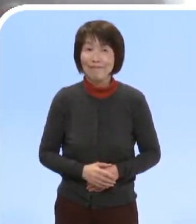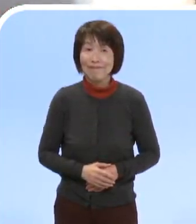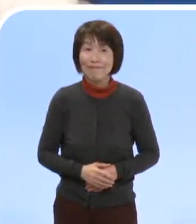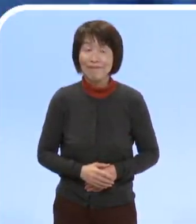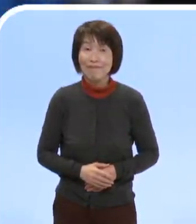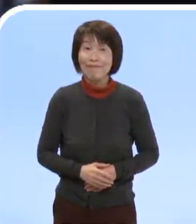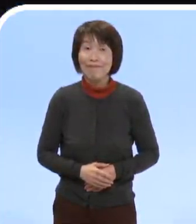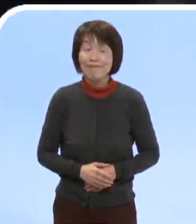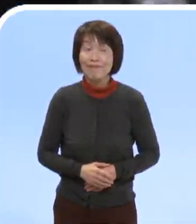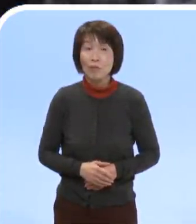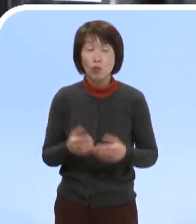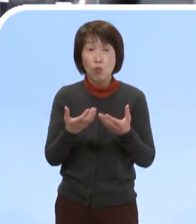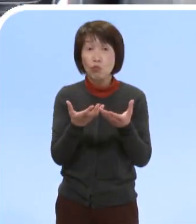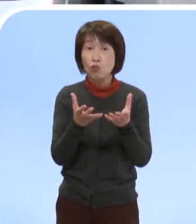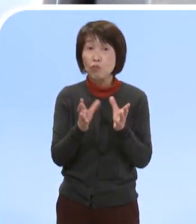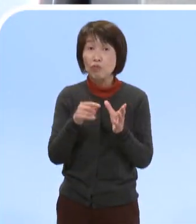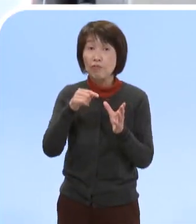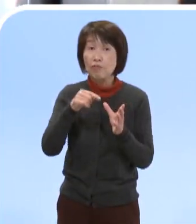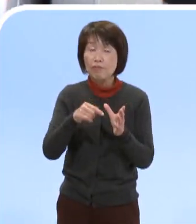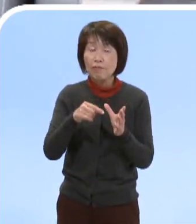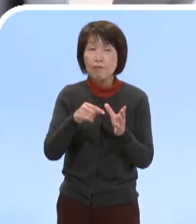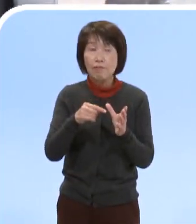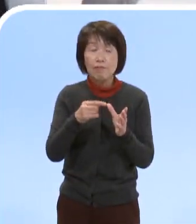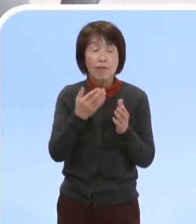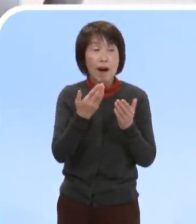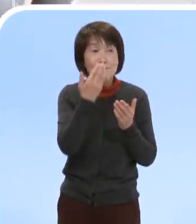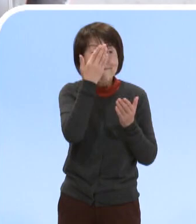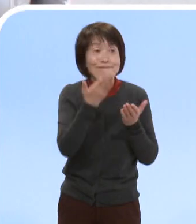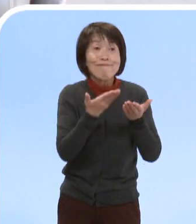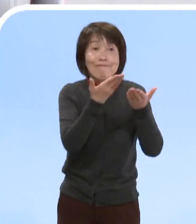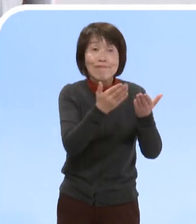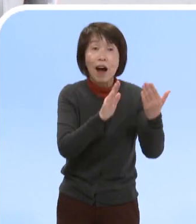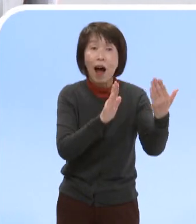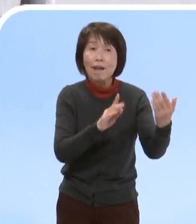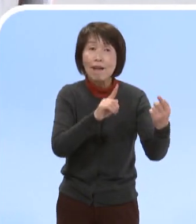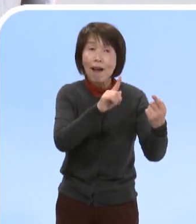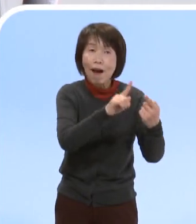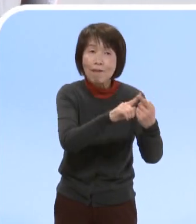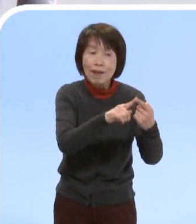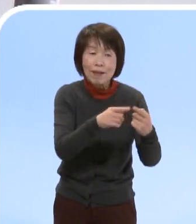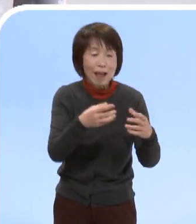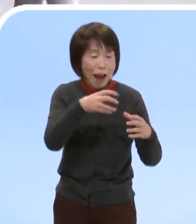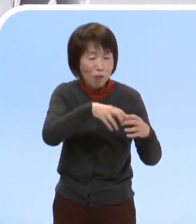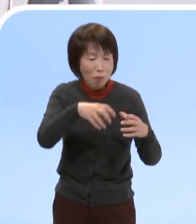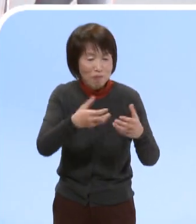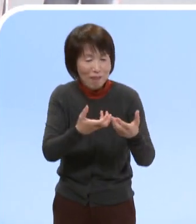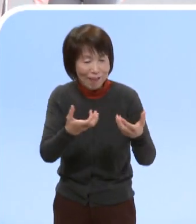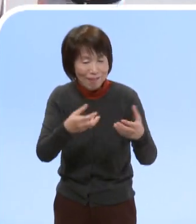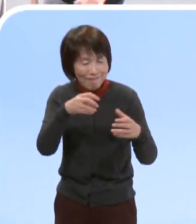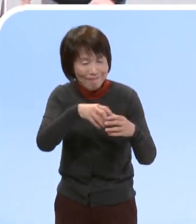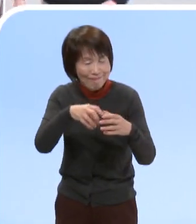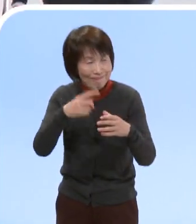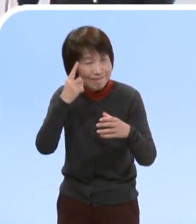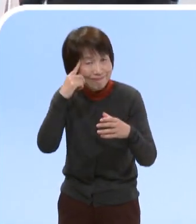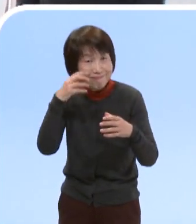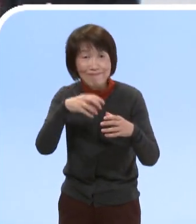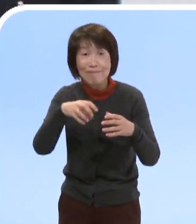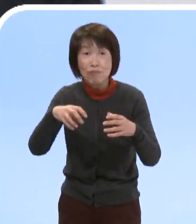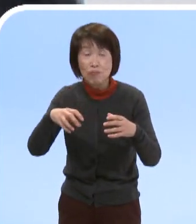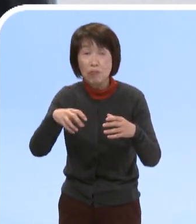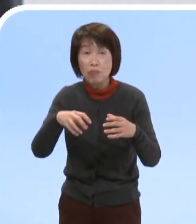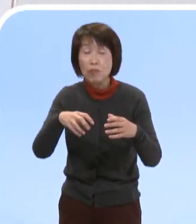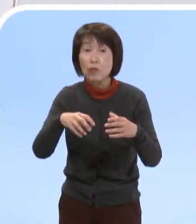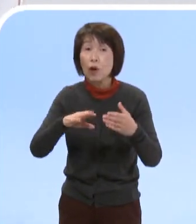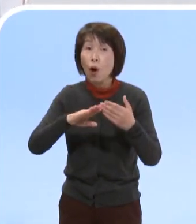ね。 フードバンク関西ではこのように提供する相手に合わせて食品を仕分けしていて、子ども食堂をはじ